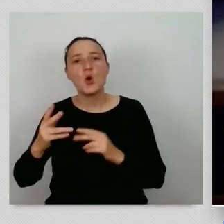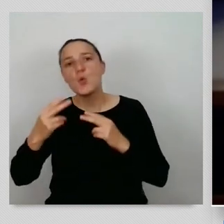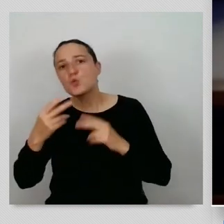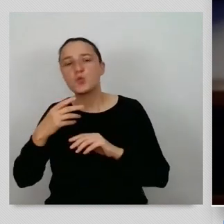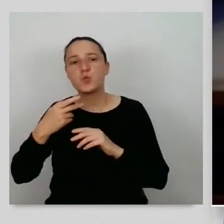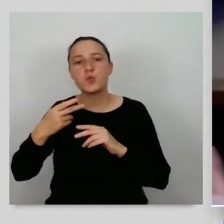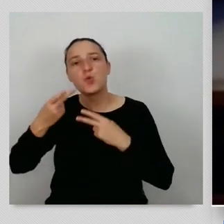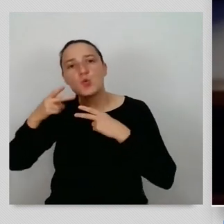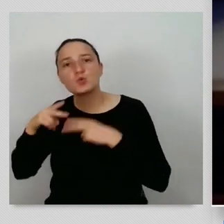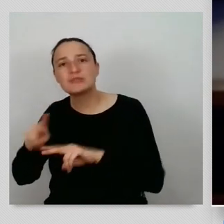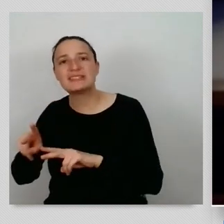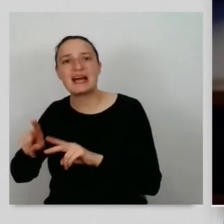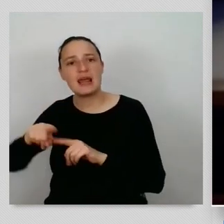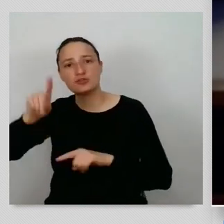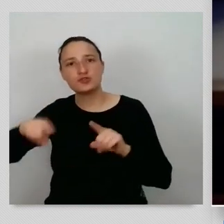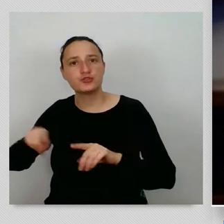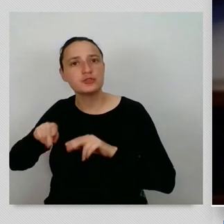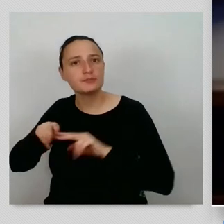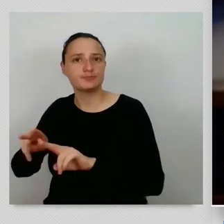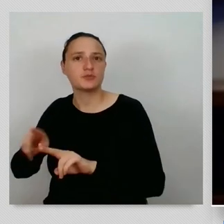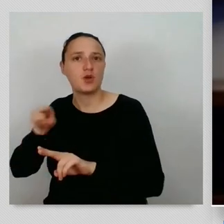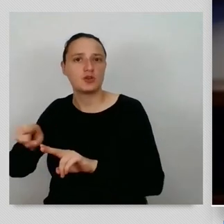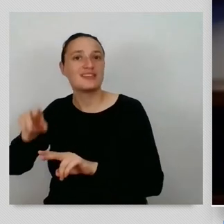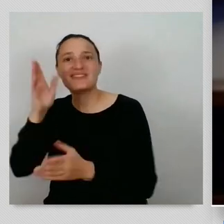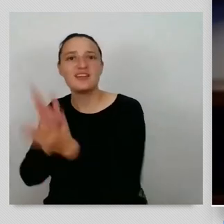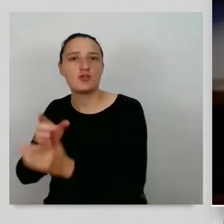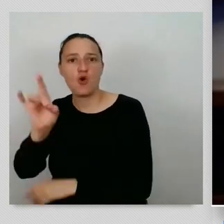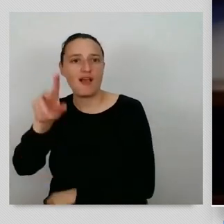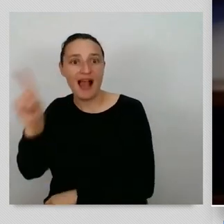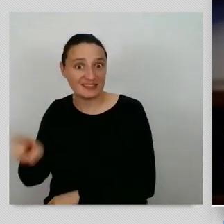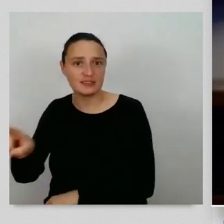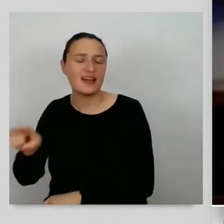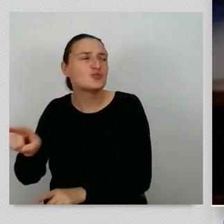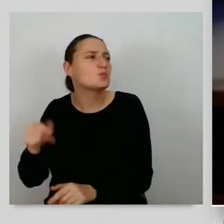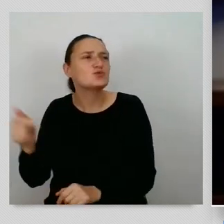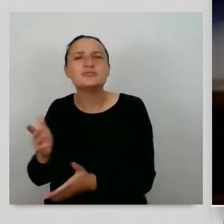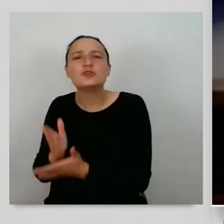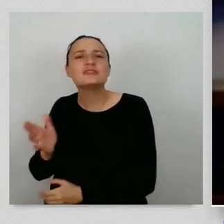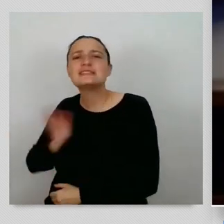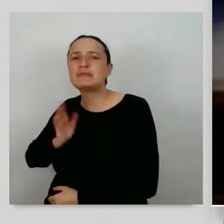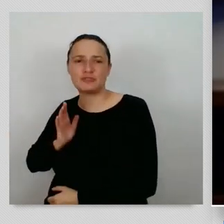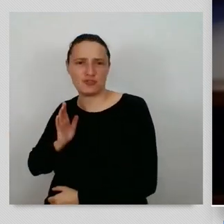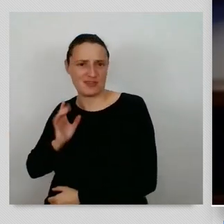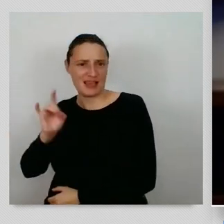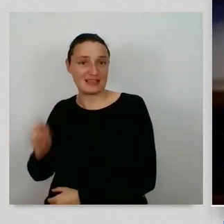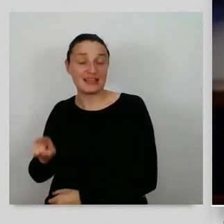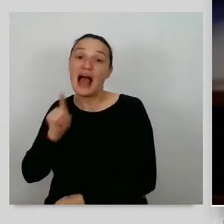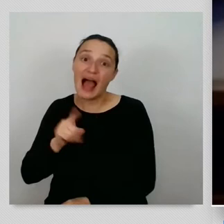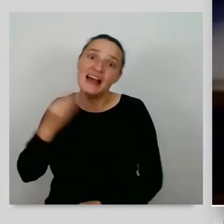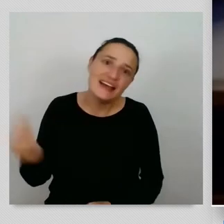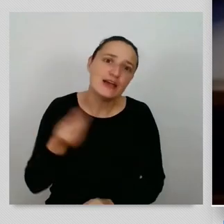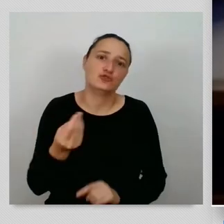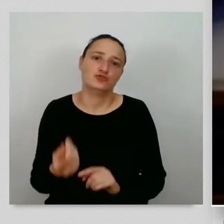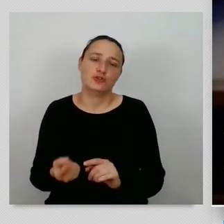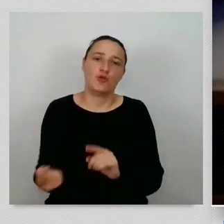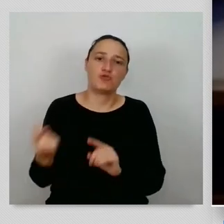te rozwiązania, które mówią o tym, że jednak pewną częścią ten gaz musi być zabezpieczeniem, ale jednocześnie, która będzie stosunkowo tania, żeby nie